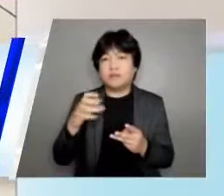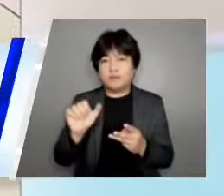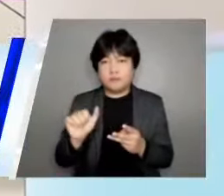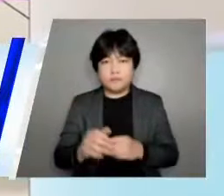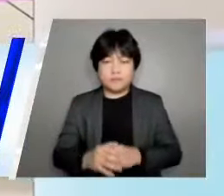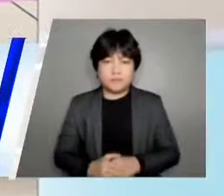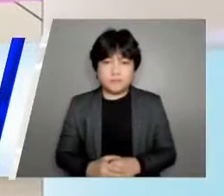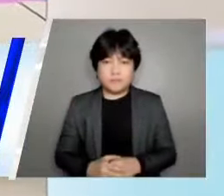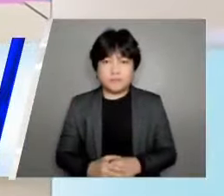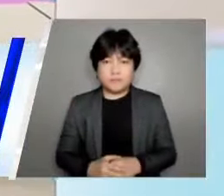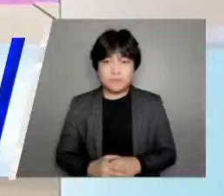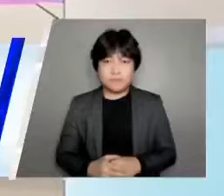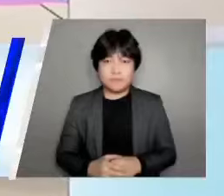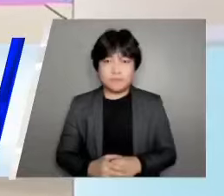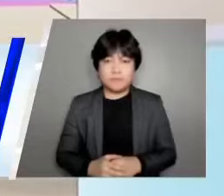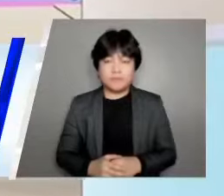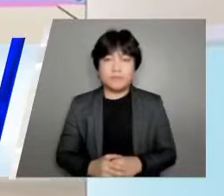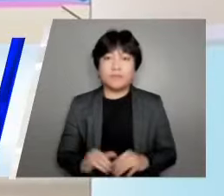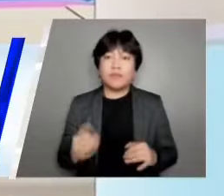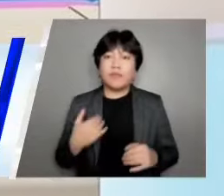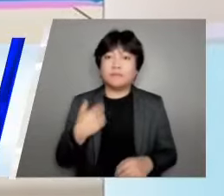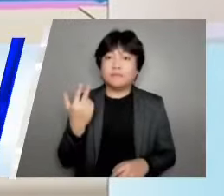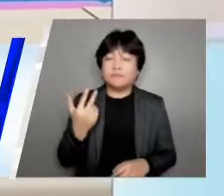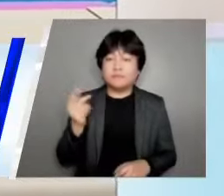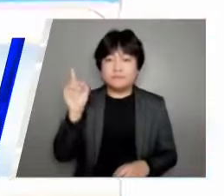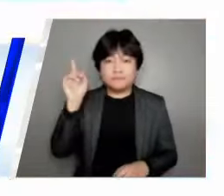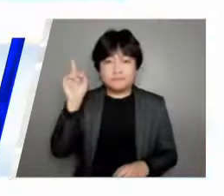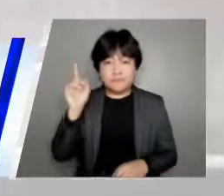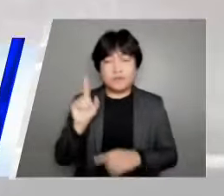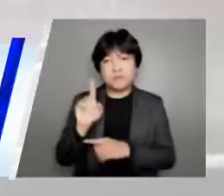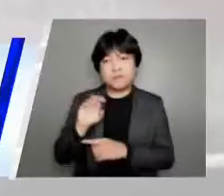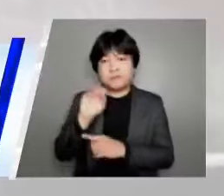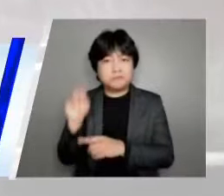si Levi Rui Vivar na 100%